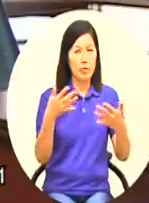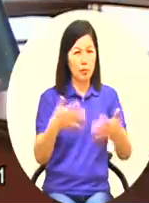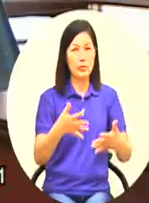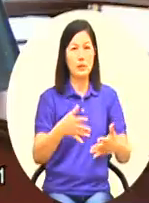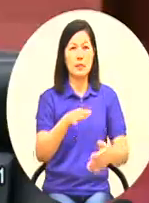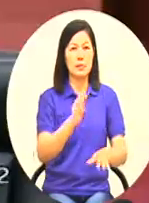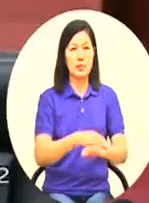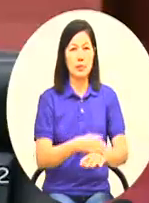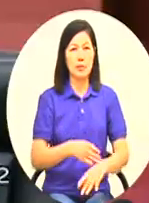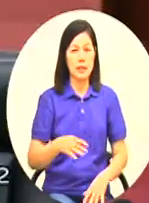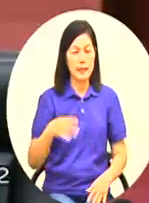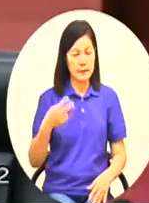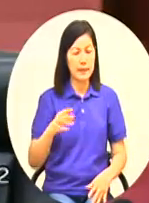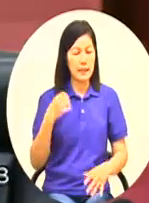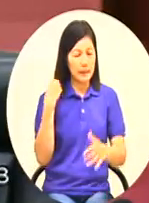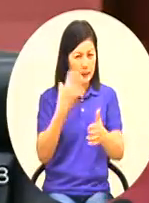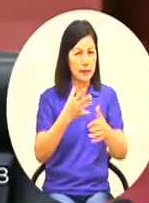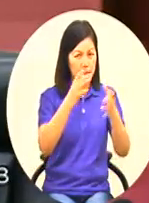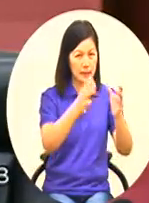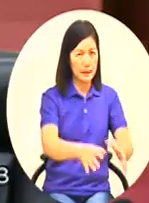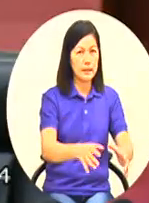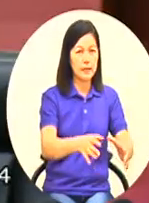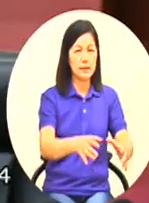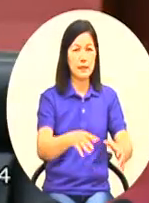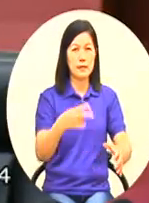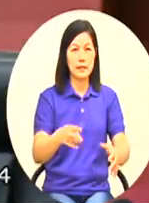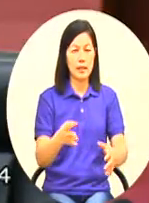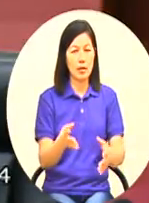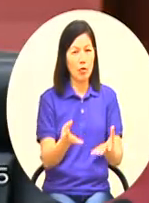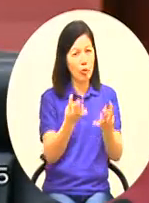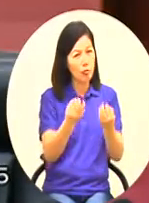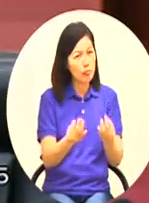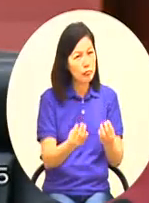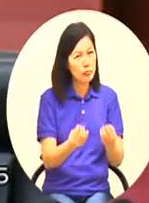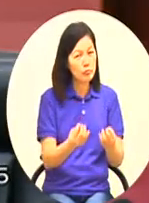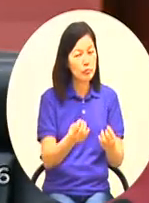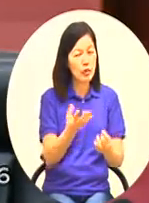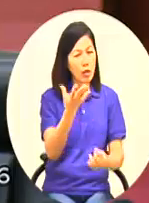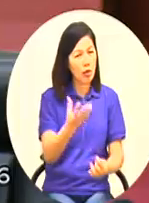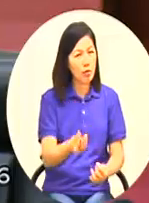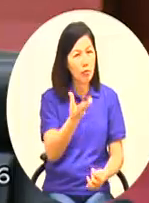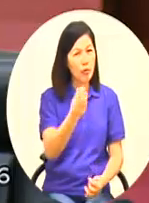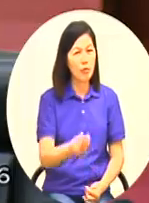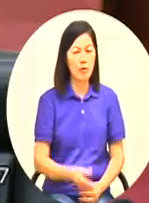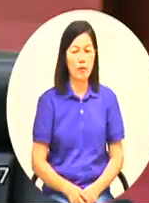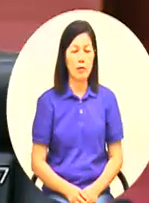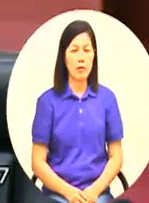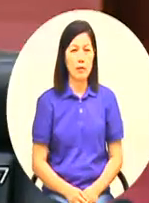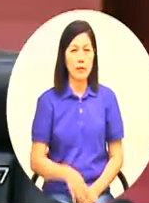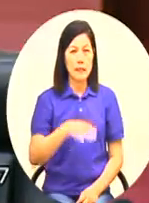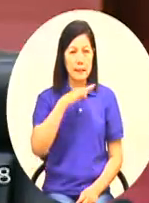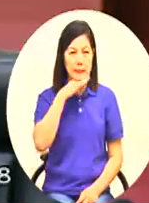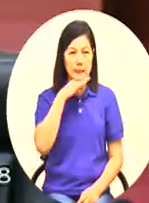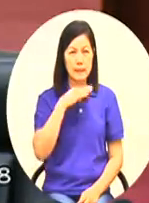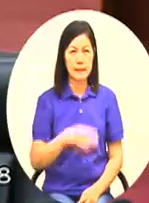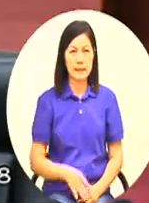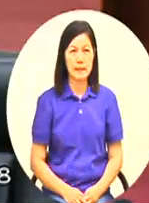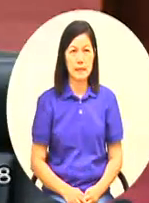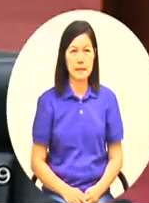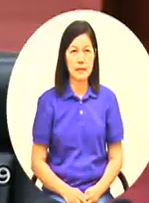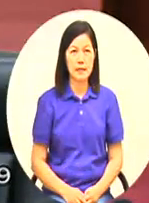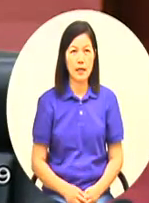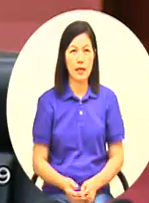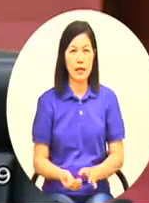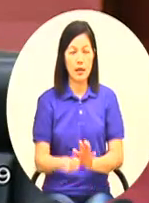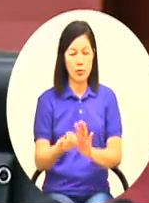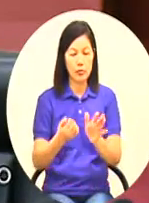括新的要装的，吼、哦，你的量偌济？哦，这个我等一下由我们犯罪预防科科长来回答一